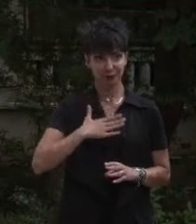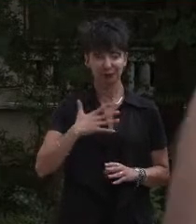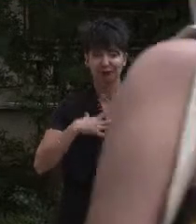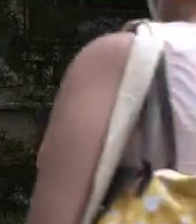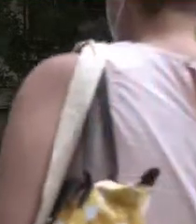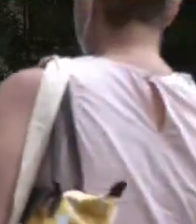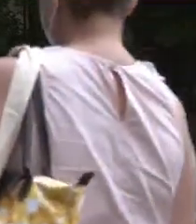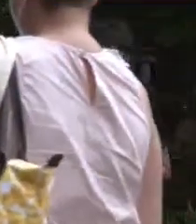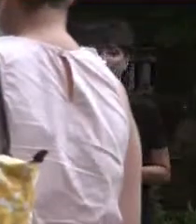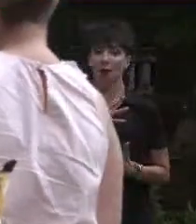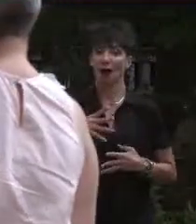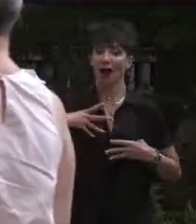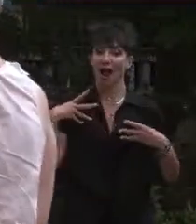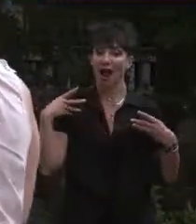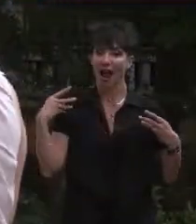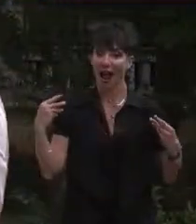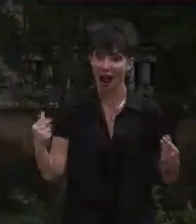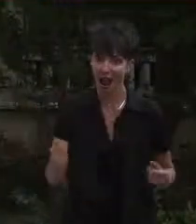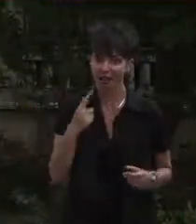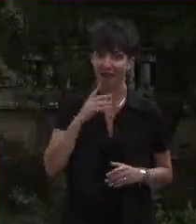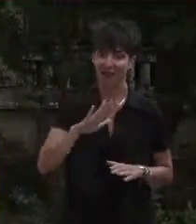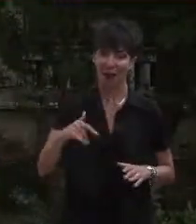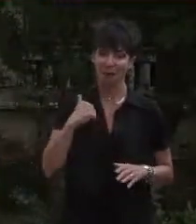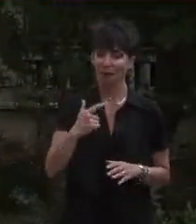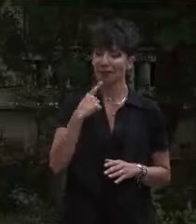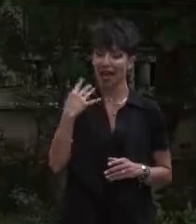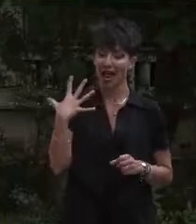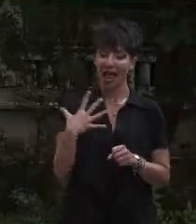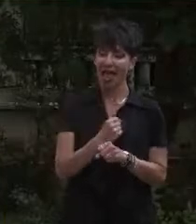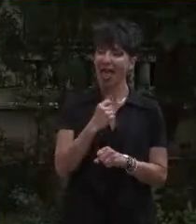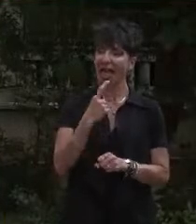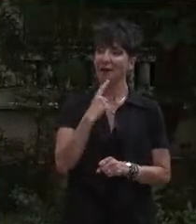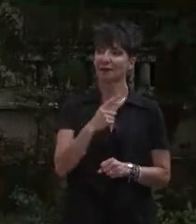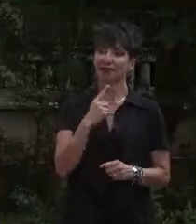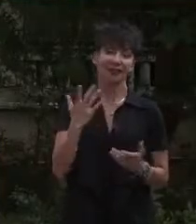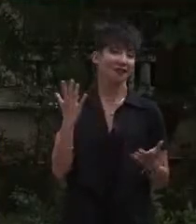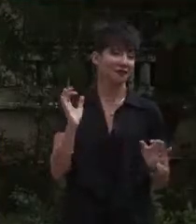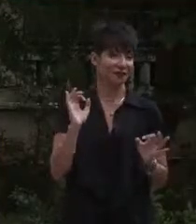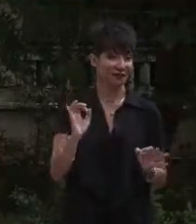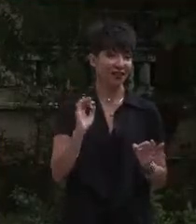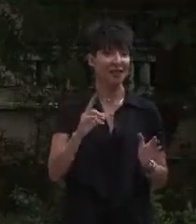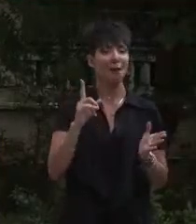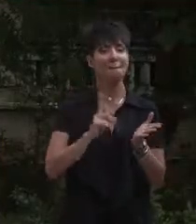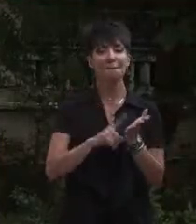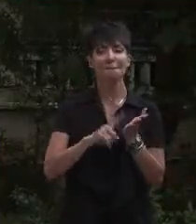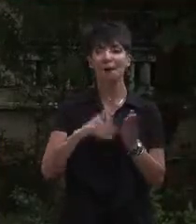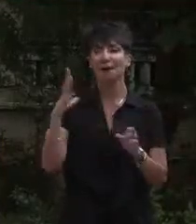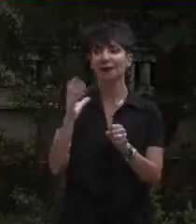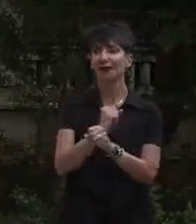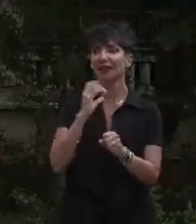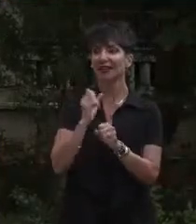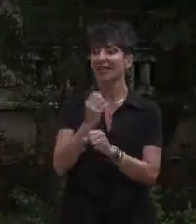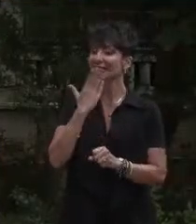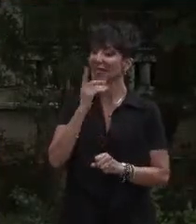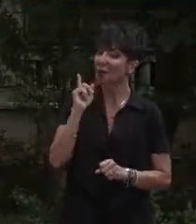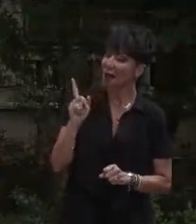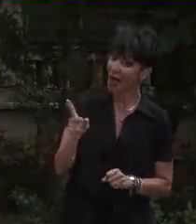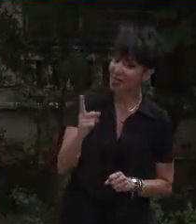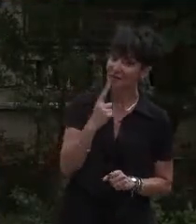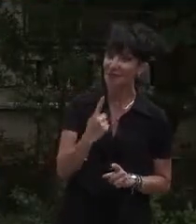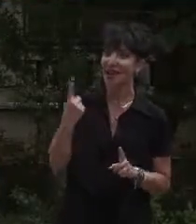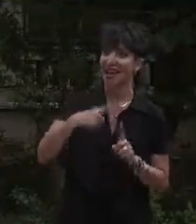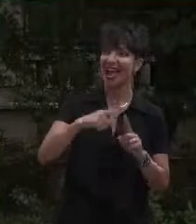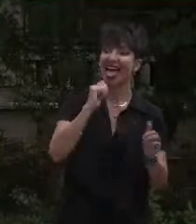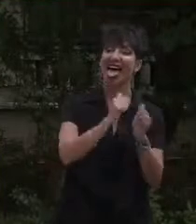ευχηθώ στα παιδιά καλή επιτυχία και να διακρίνονται πάντα και στα μαθήματα, αλλά και